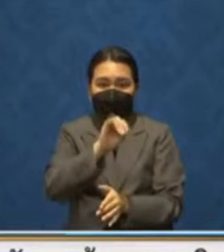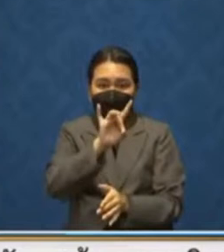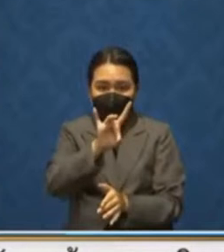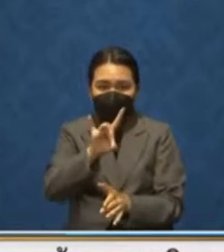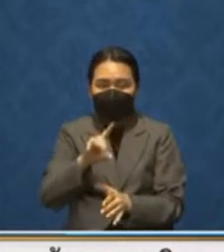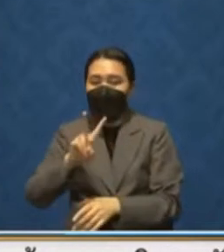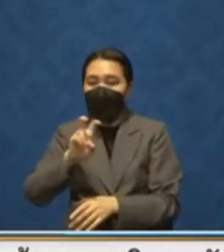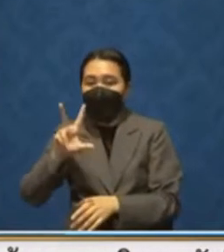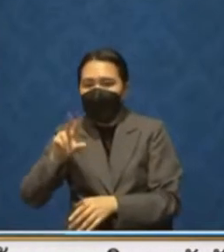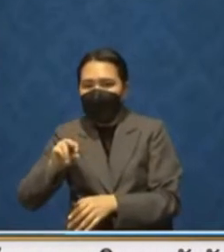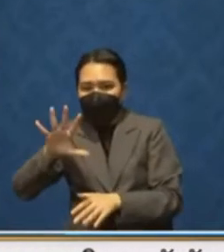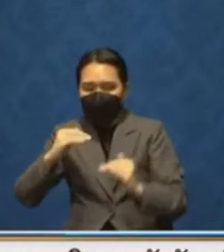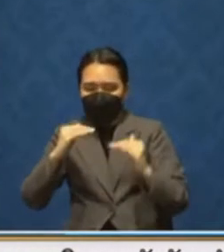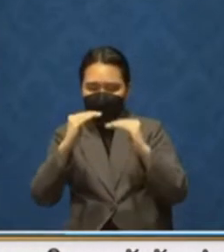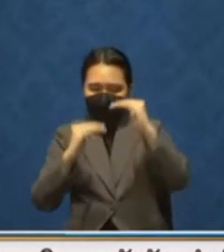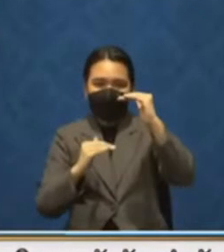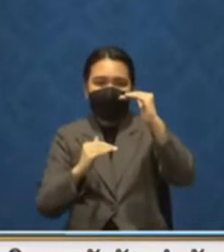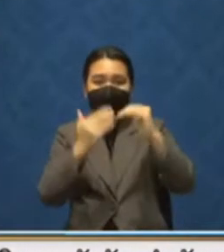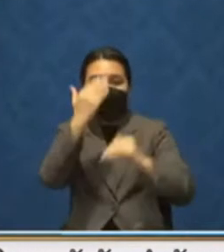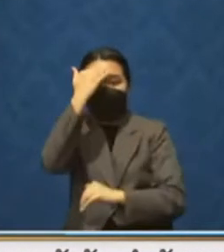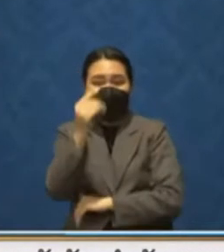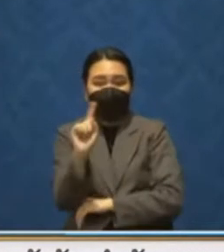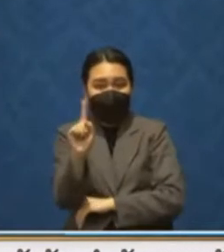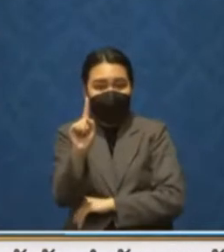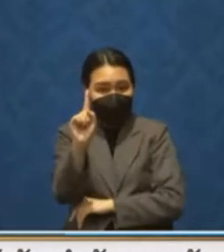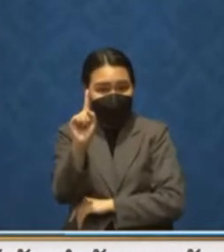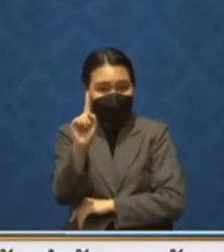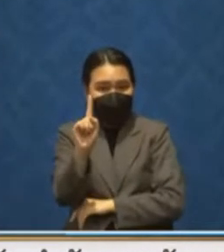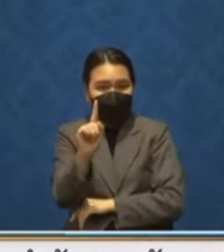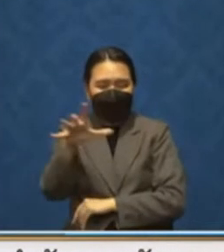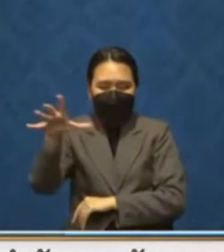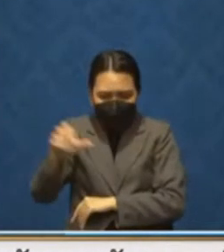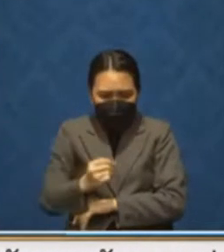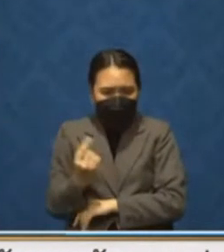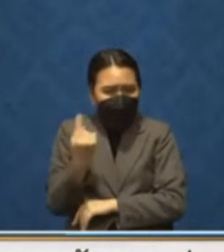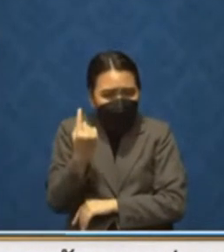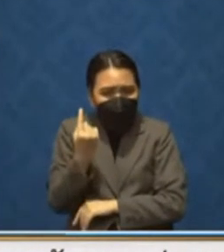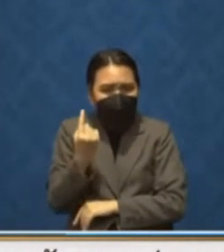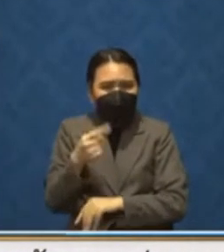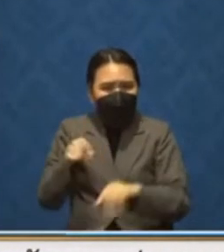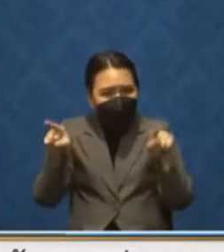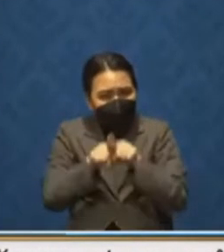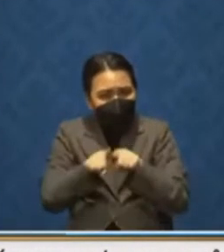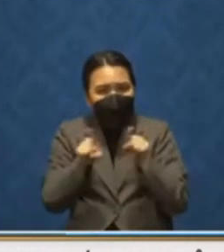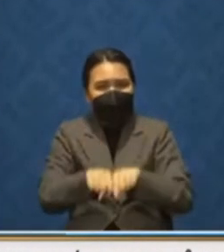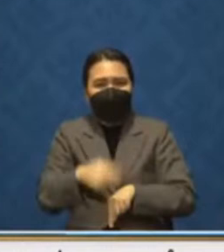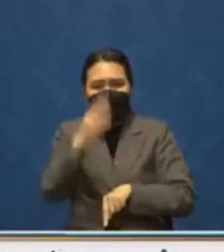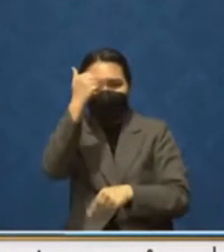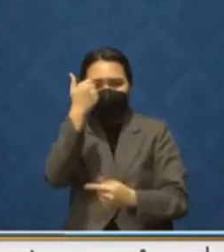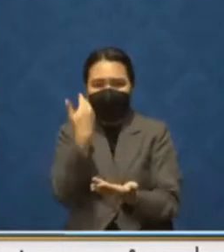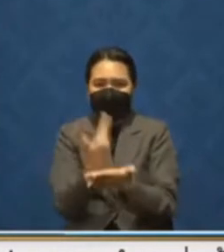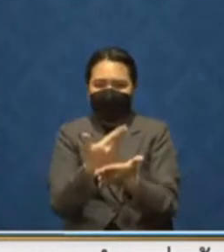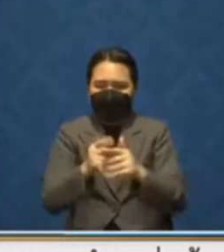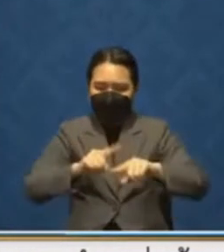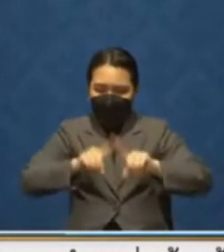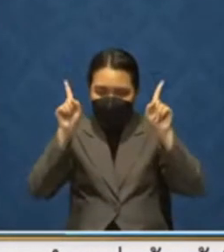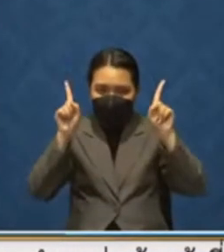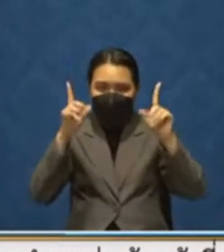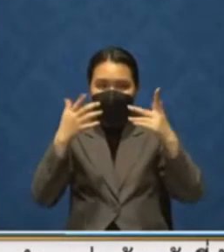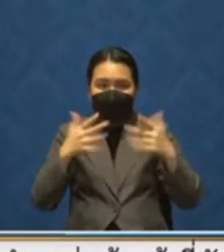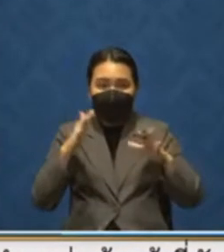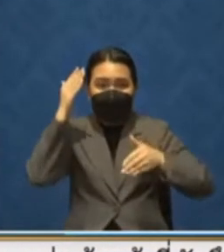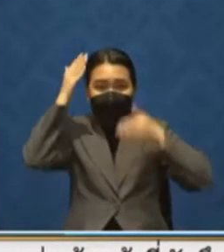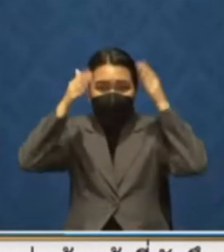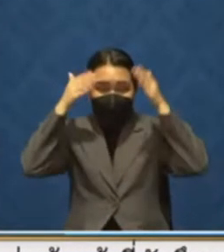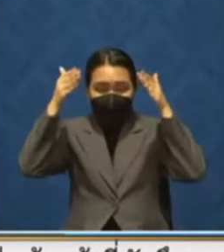มันต่างกันหรือครับเพราะอะไรมันแหล่งเดียวกันนี่ทำไมราคาถึงแตกต่างขณะที่มาเลย์นะครับรัฐ